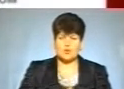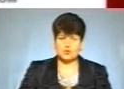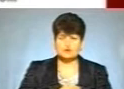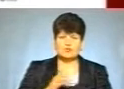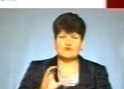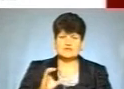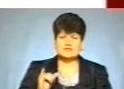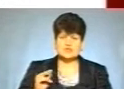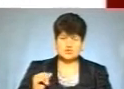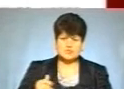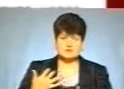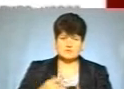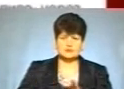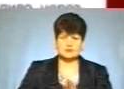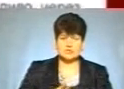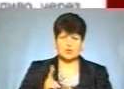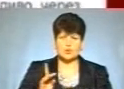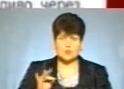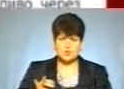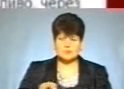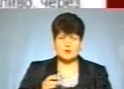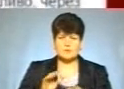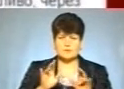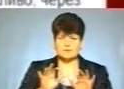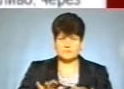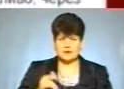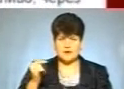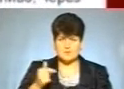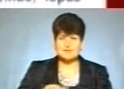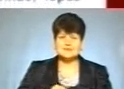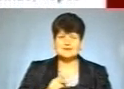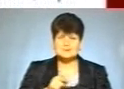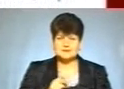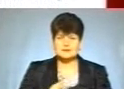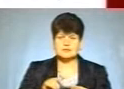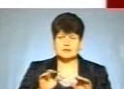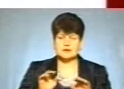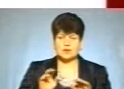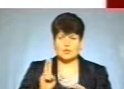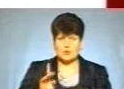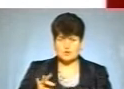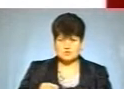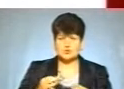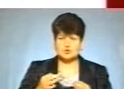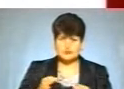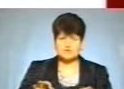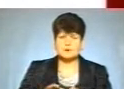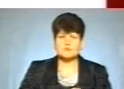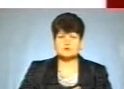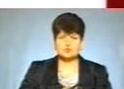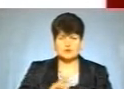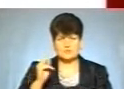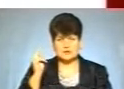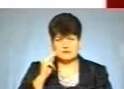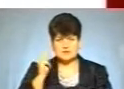у січні запустити курс по IT-грамотності. Ці базові курси дозволять держслужбовцям безкоштовно